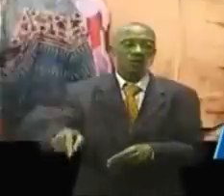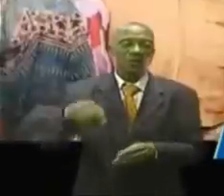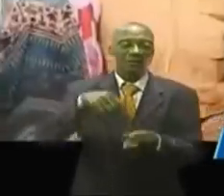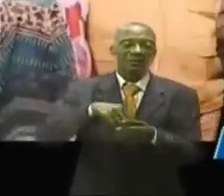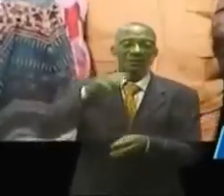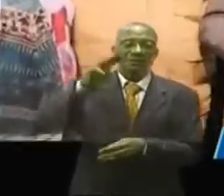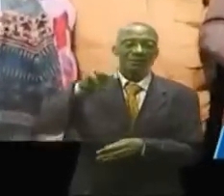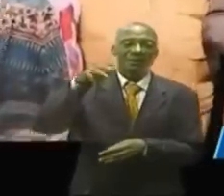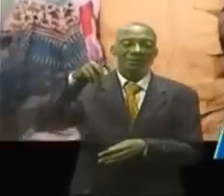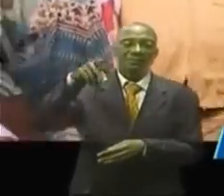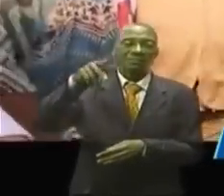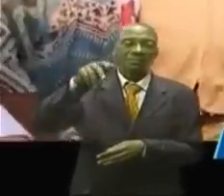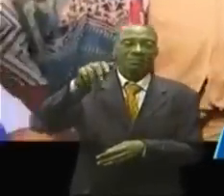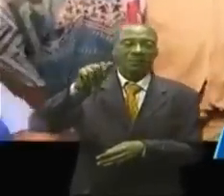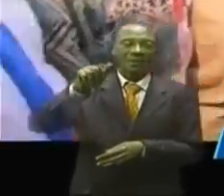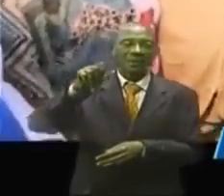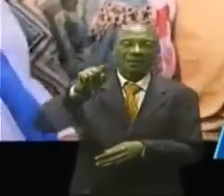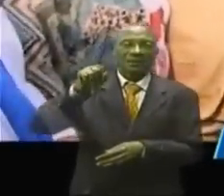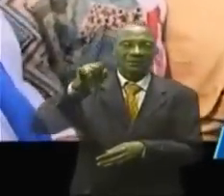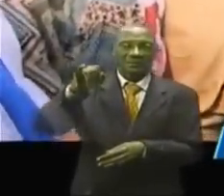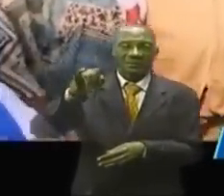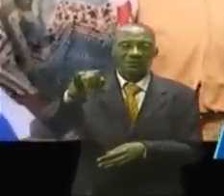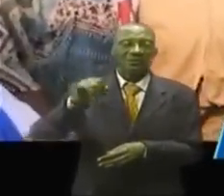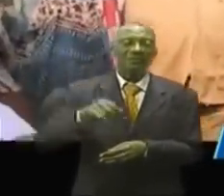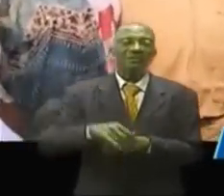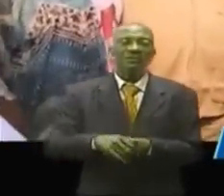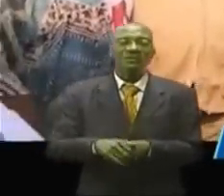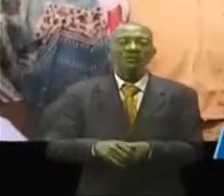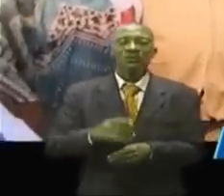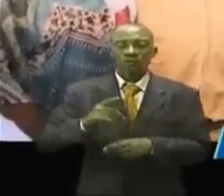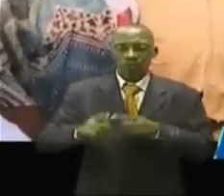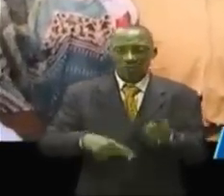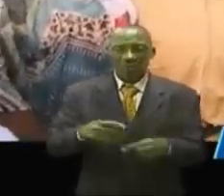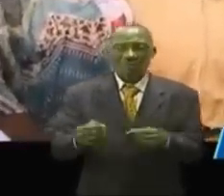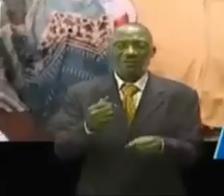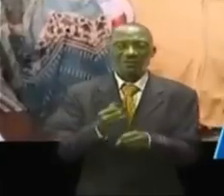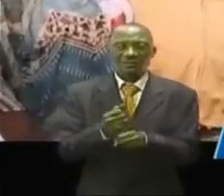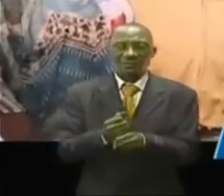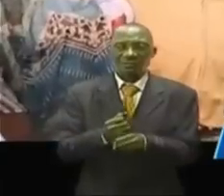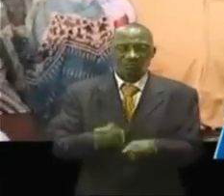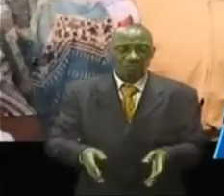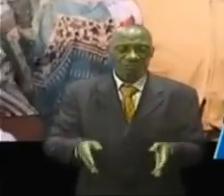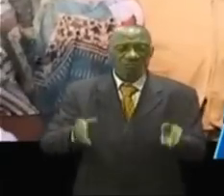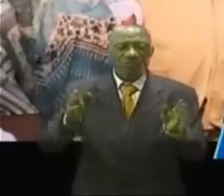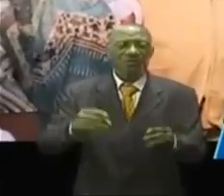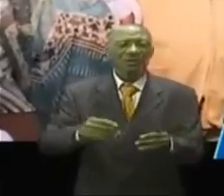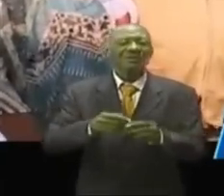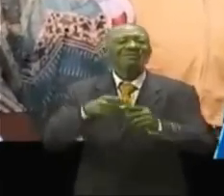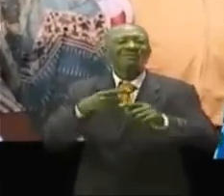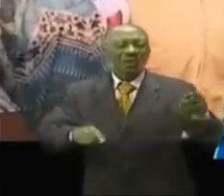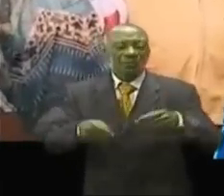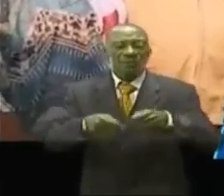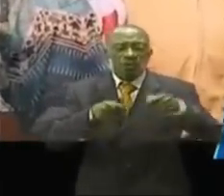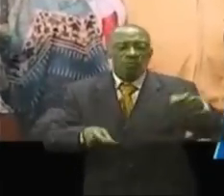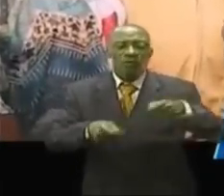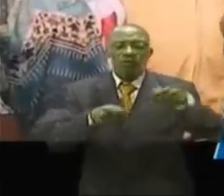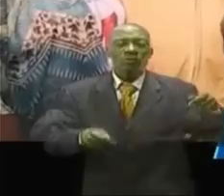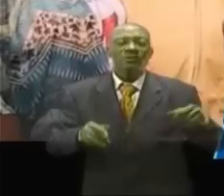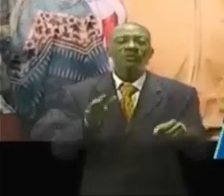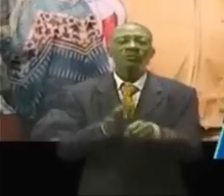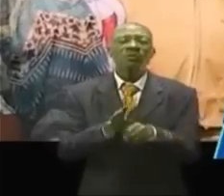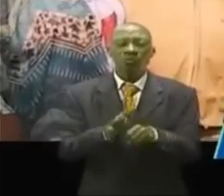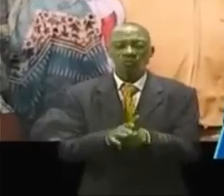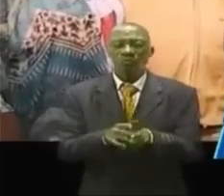aujourd'hui. Nous allons ici exécuter des travaux sur à peu près 2,5 km avec tout ce qui est prévu,